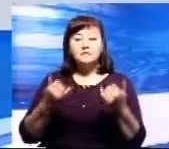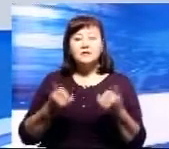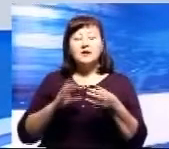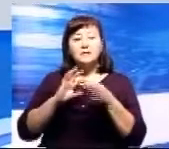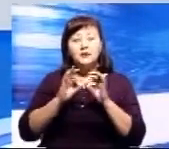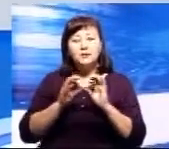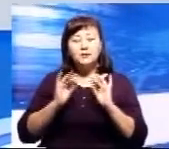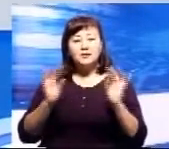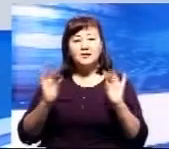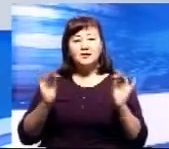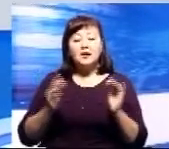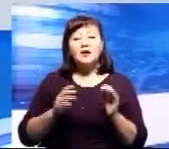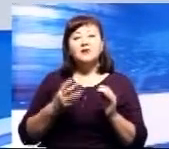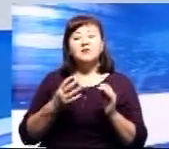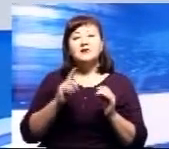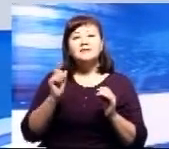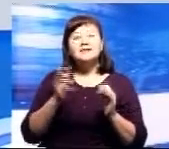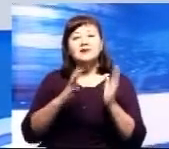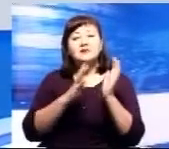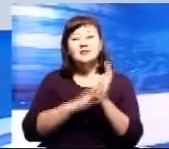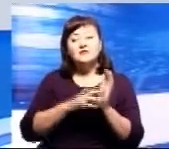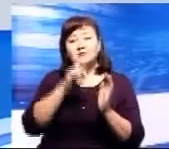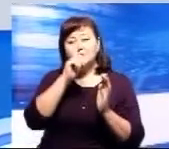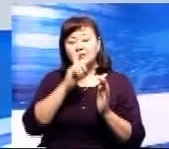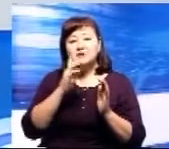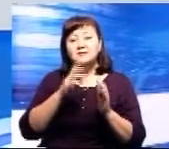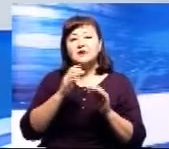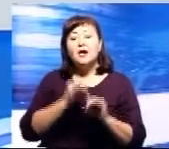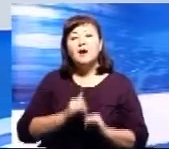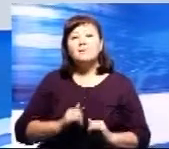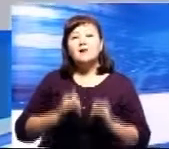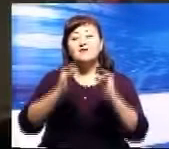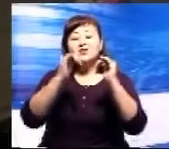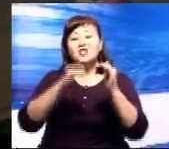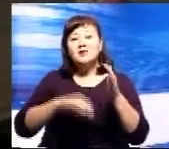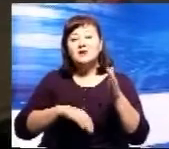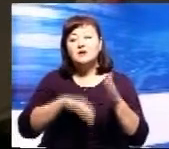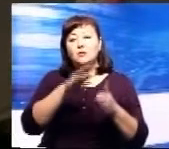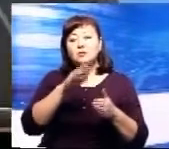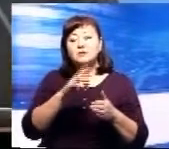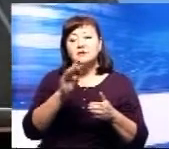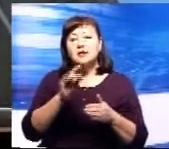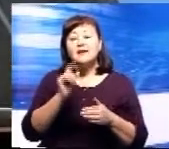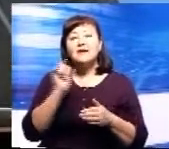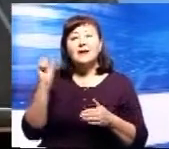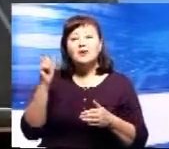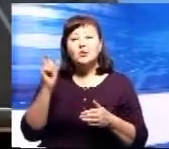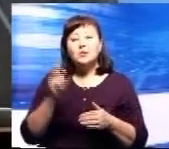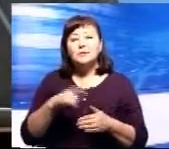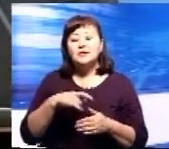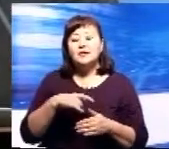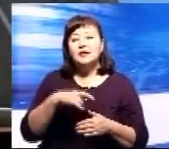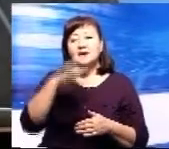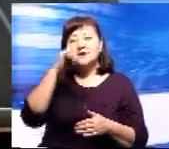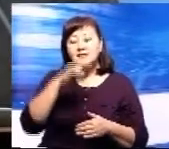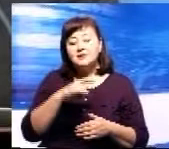по порядку. По итогам 9 месяцев текущего года рост экономики страны составил 4,3%. Об этом сегодня на заседании